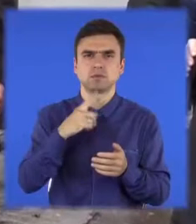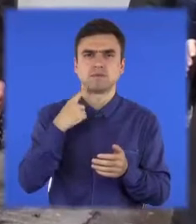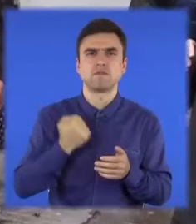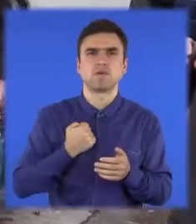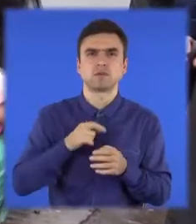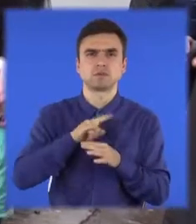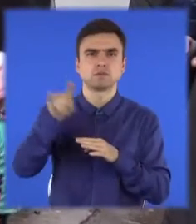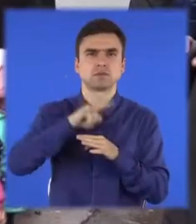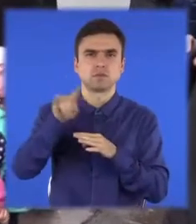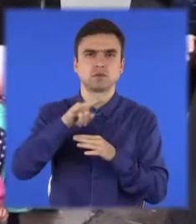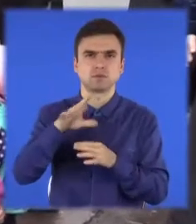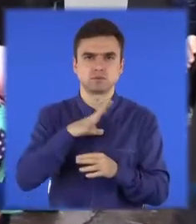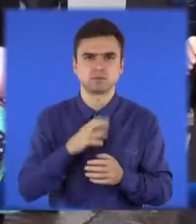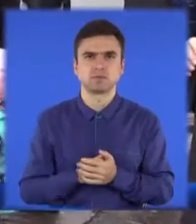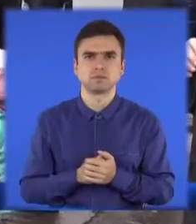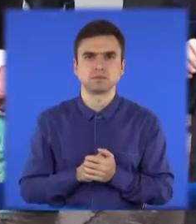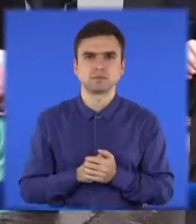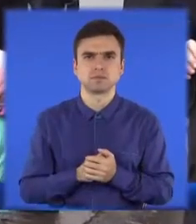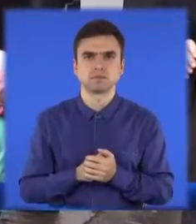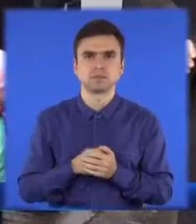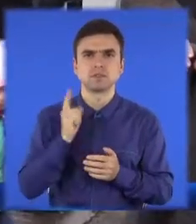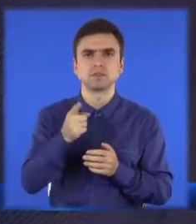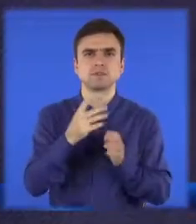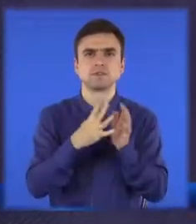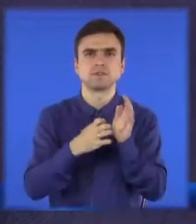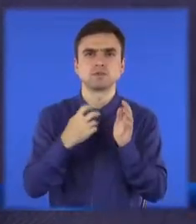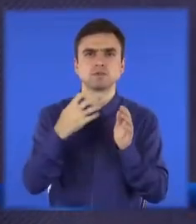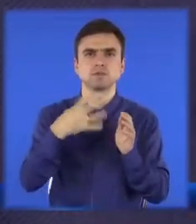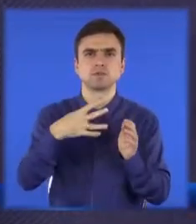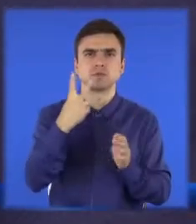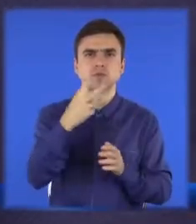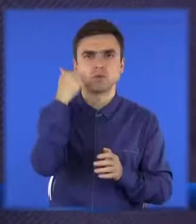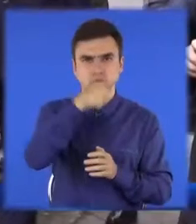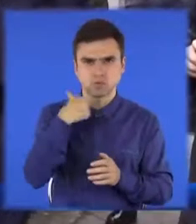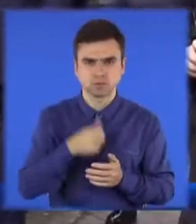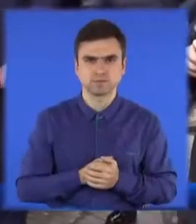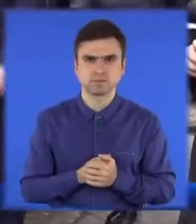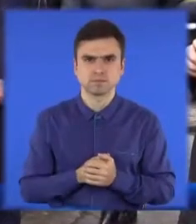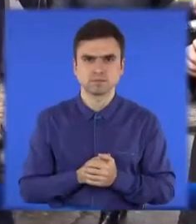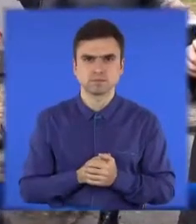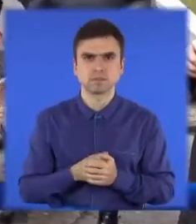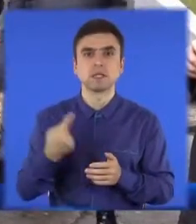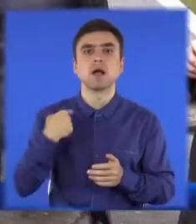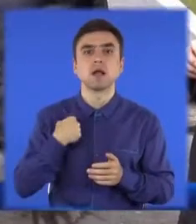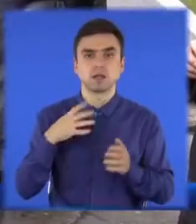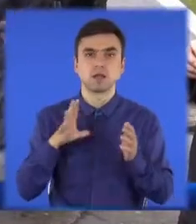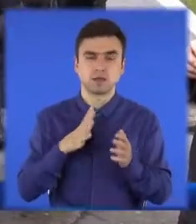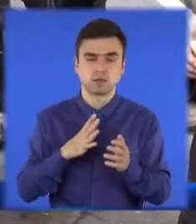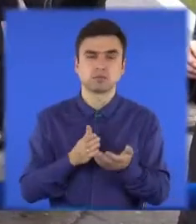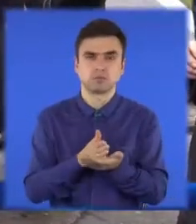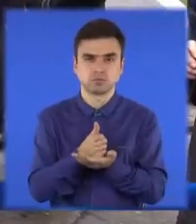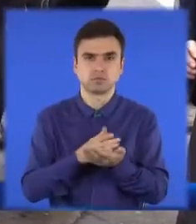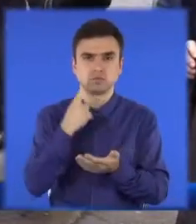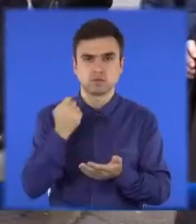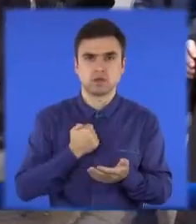в 42-му році під Ясами в Молдавії. Я служив, починав Азербайджан